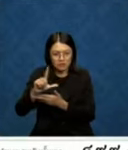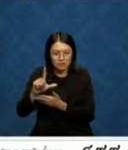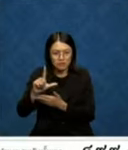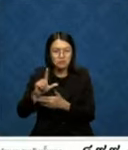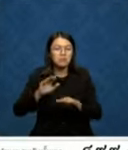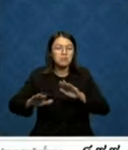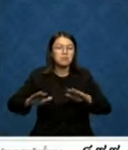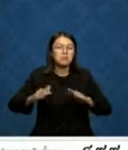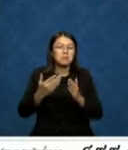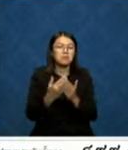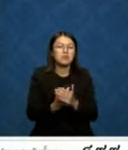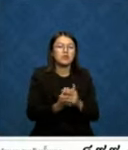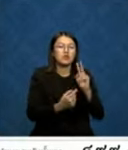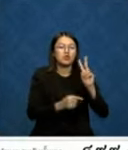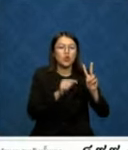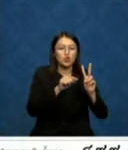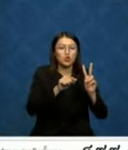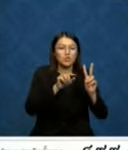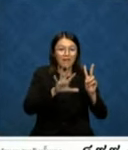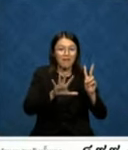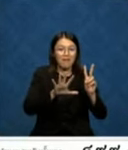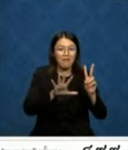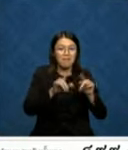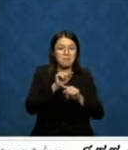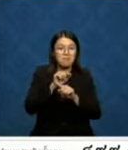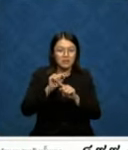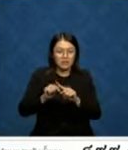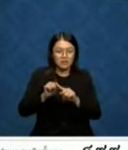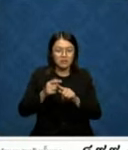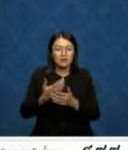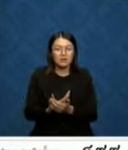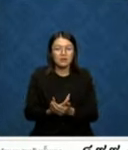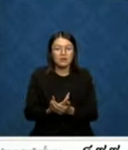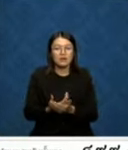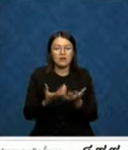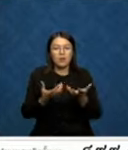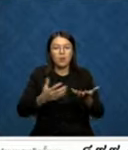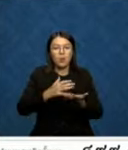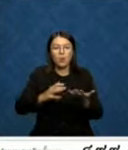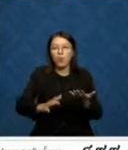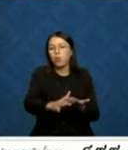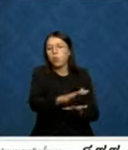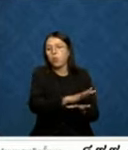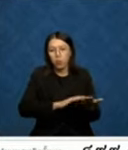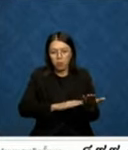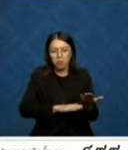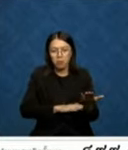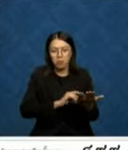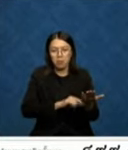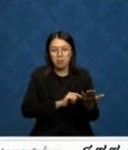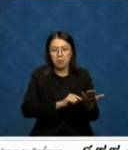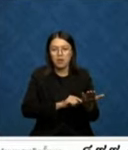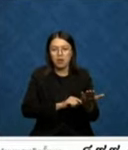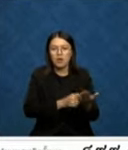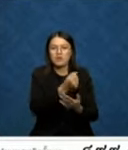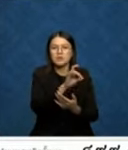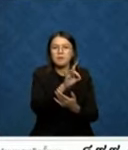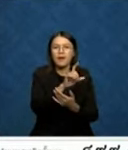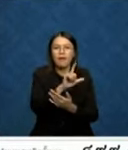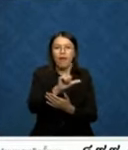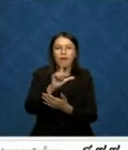เทียบแล้วเท่ากับร้อยละ 2.5 ของผลิตภัณฑ์มวลรวมในประเทศที่ตกประมาณ18ล้านล้าน